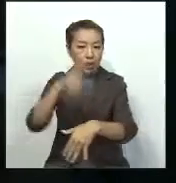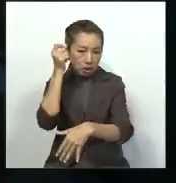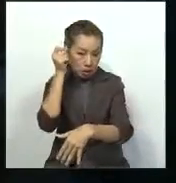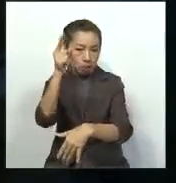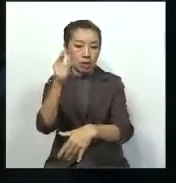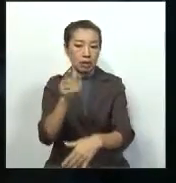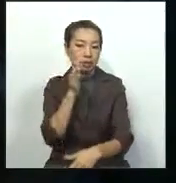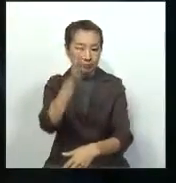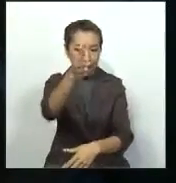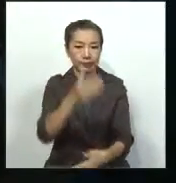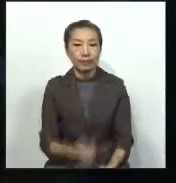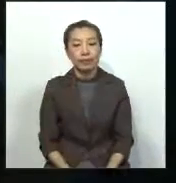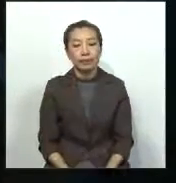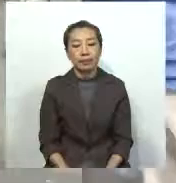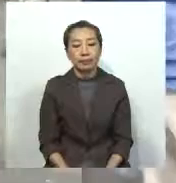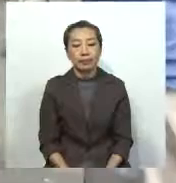นะครับ